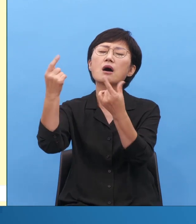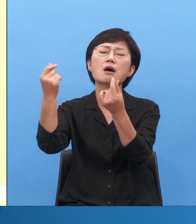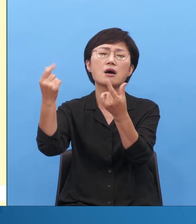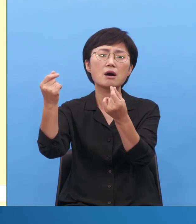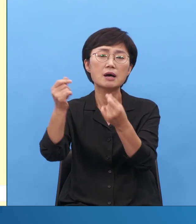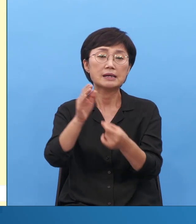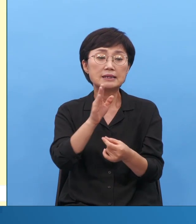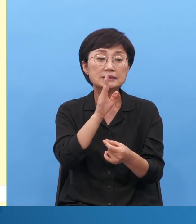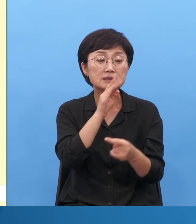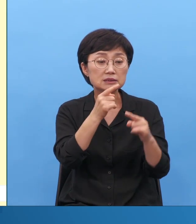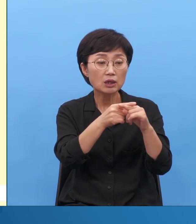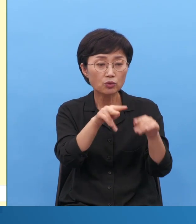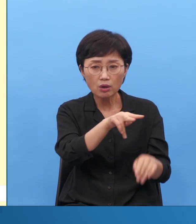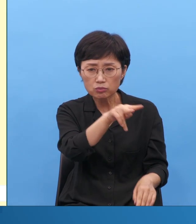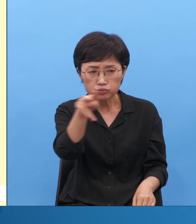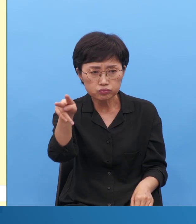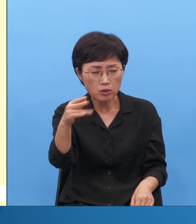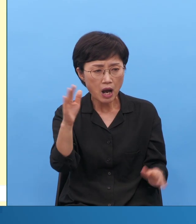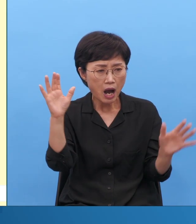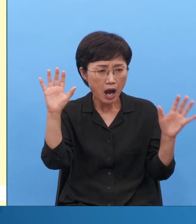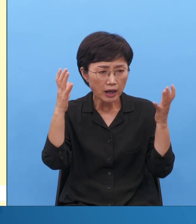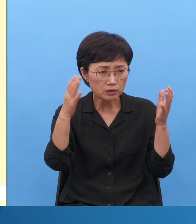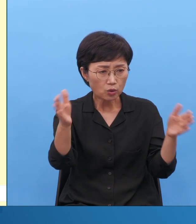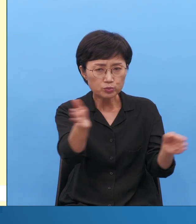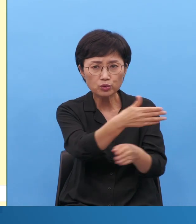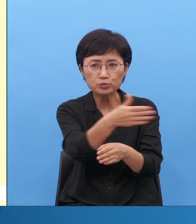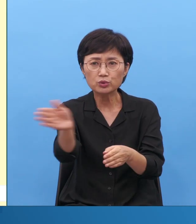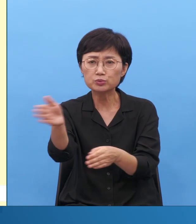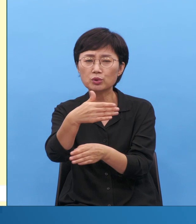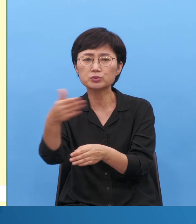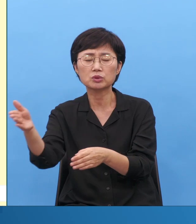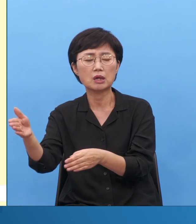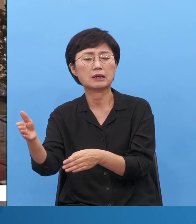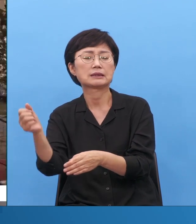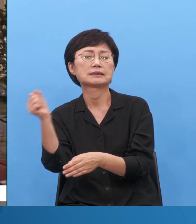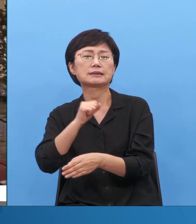진짜 교회마다 주일학교가 없어지고 있구나 확인했어.